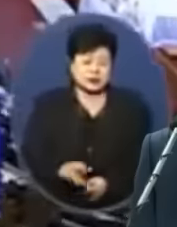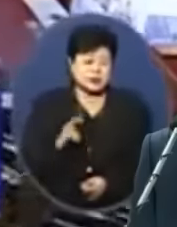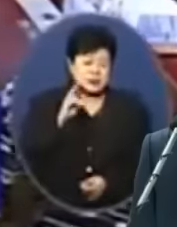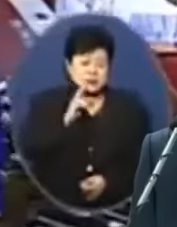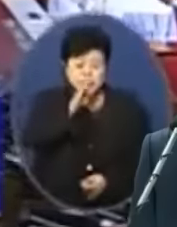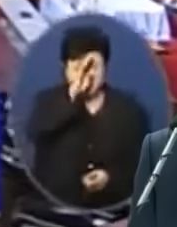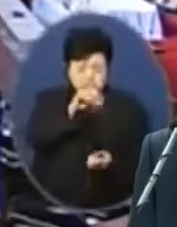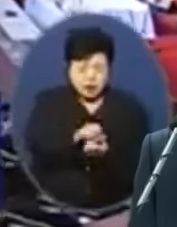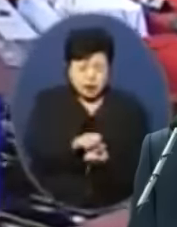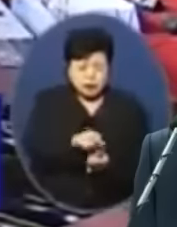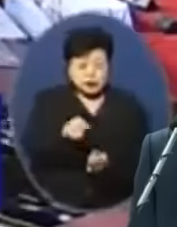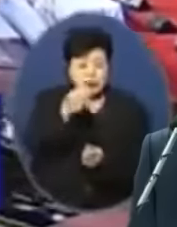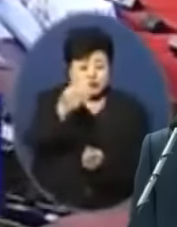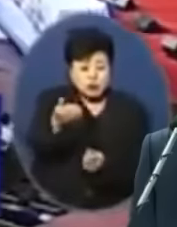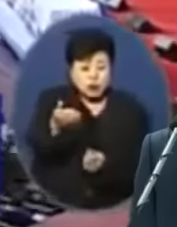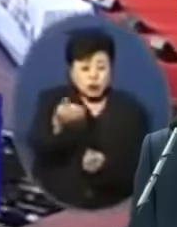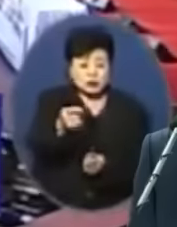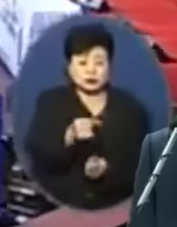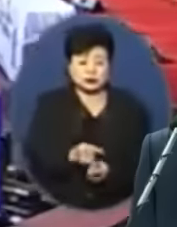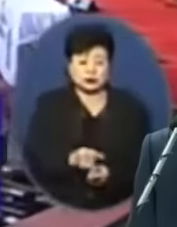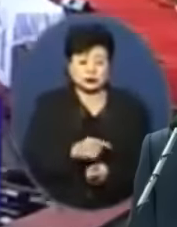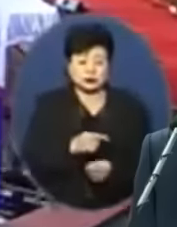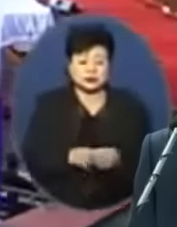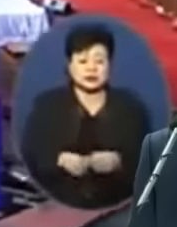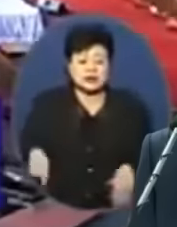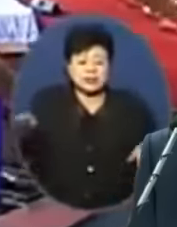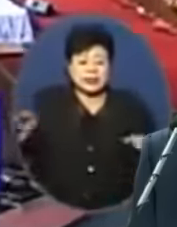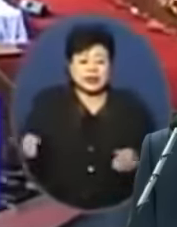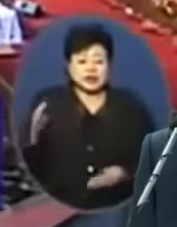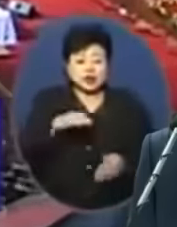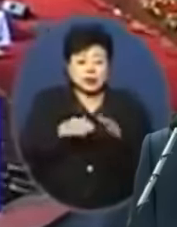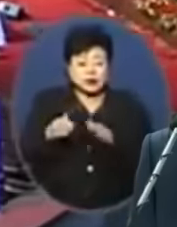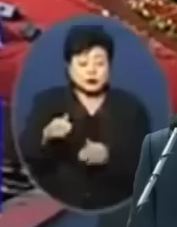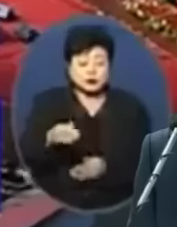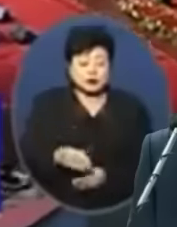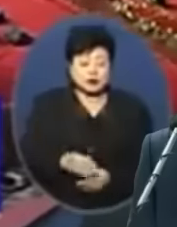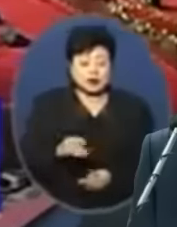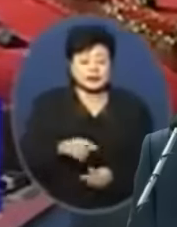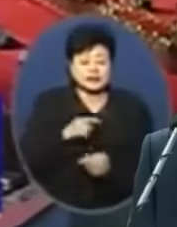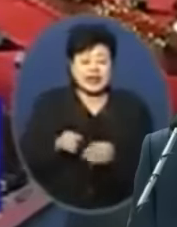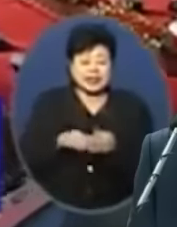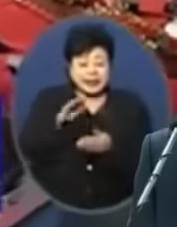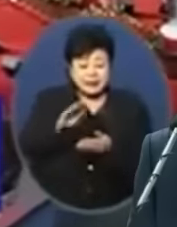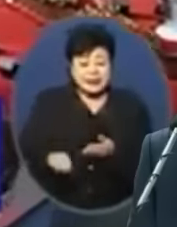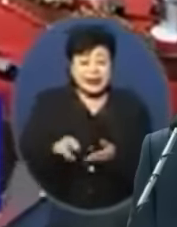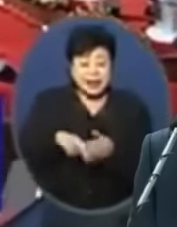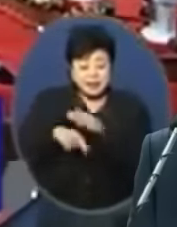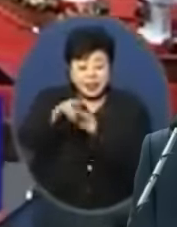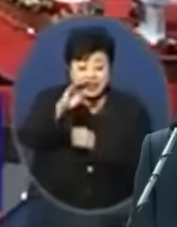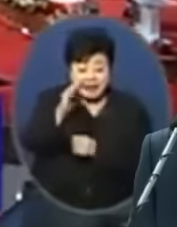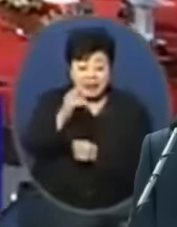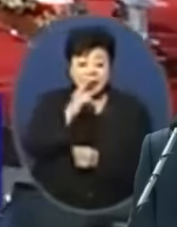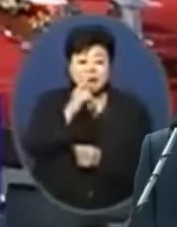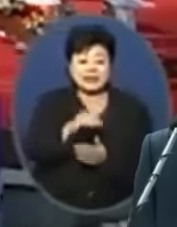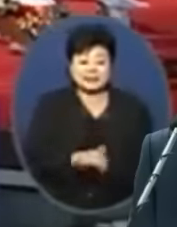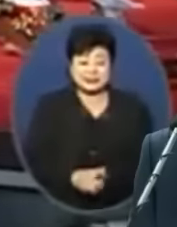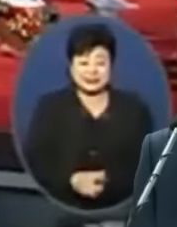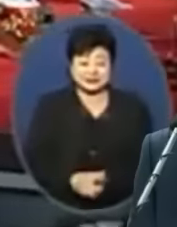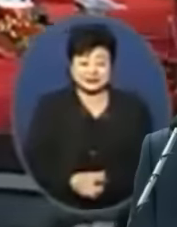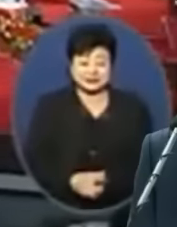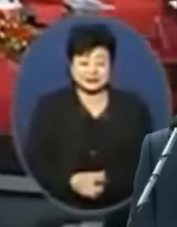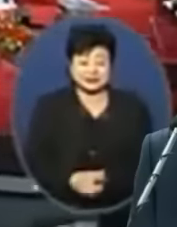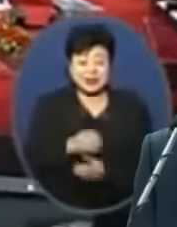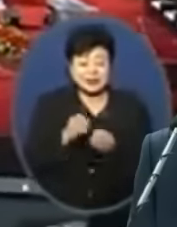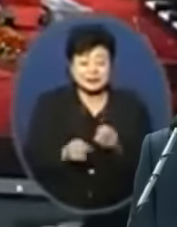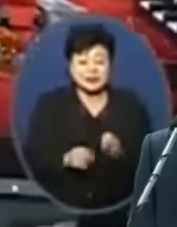건지실 것이므로다. 그가 너를 그의 깃으로 덮으시리니 내가 그의 날개 아래 피하리로다. 이와 같이 말씀하고 있는 것입니다.